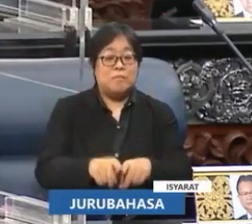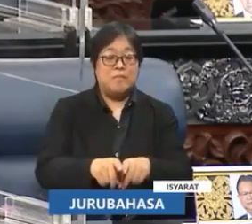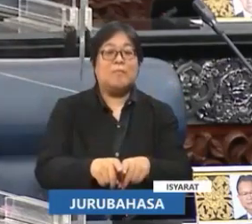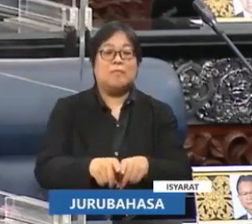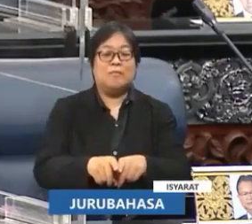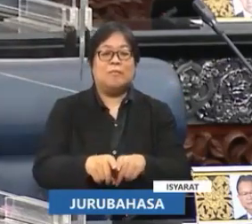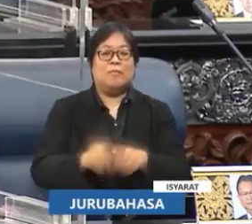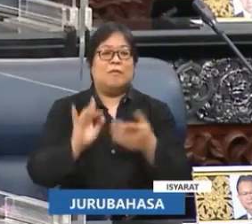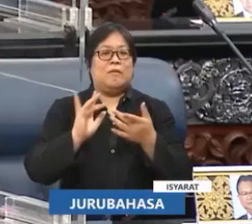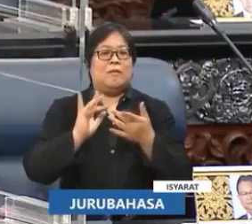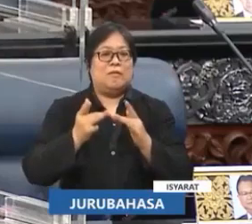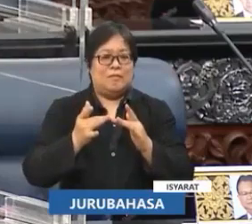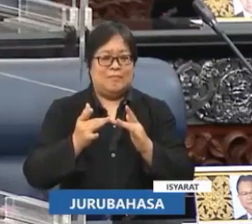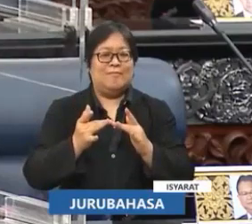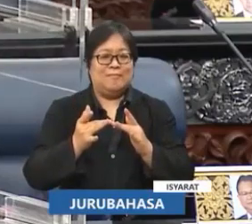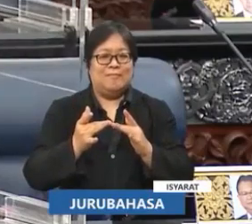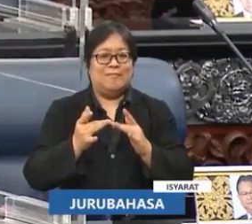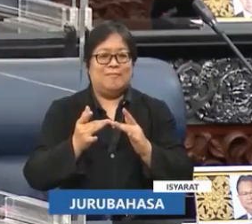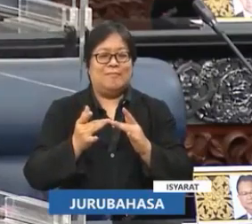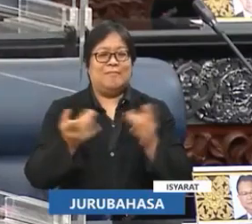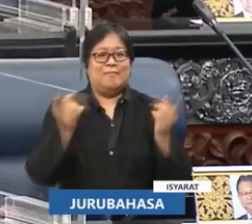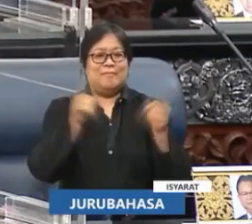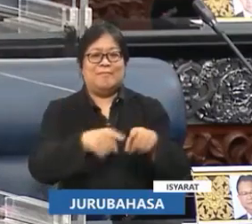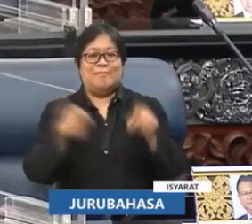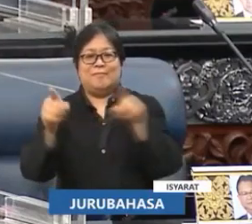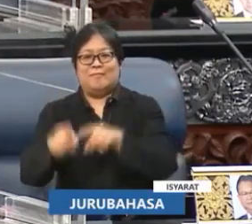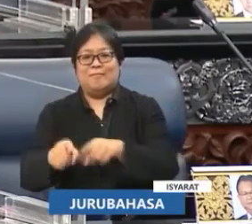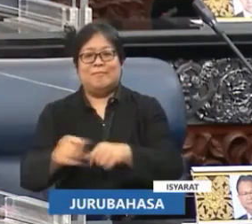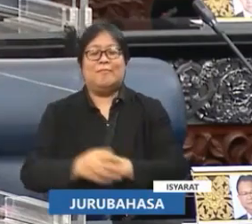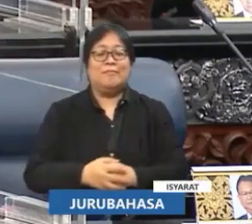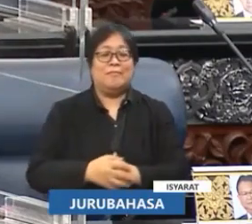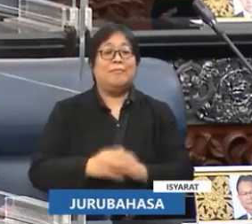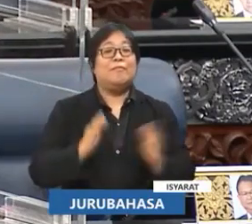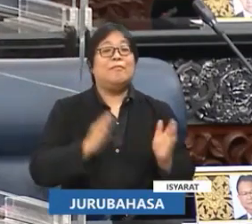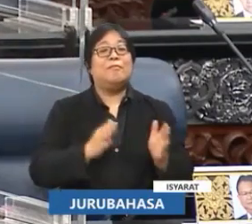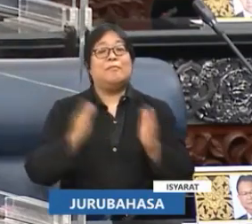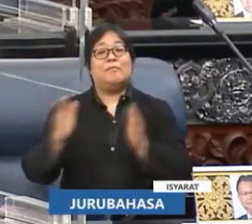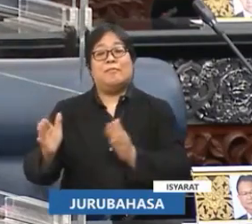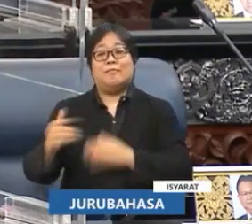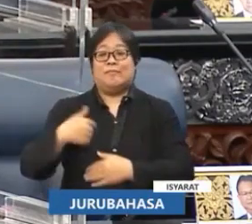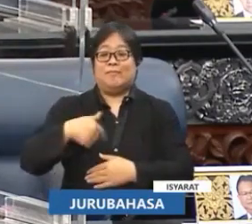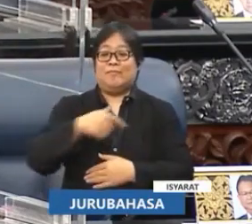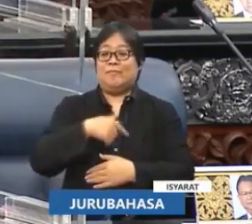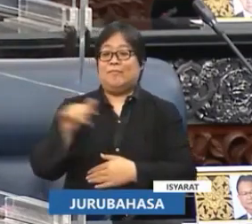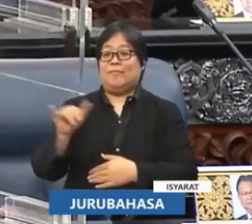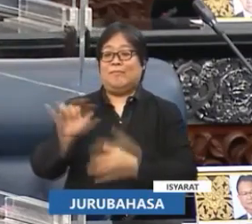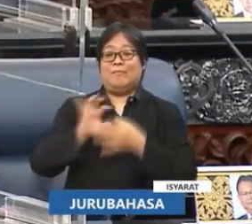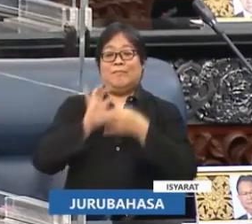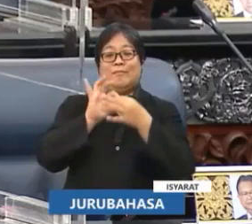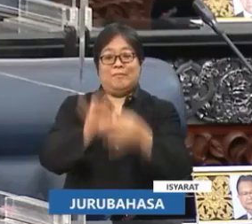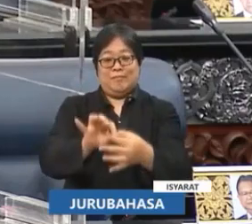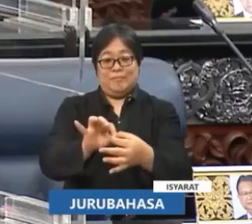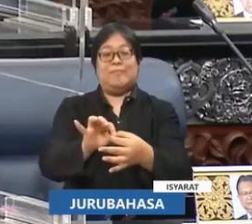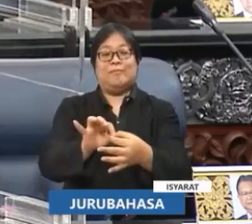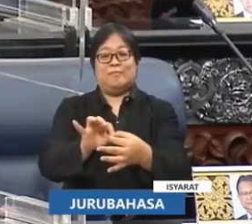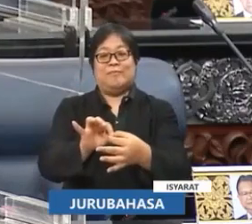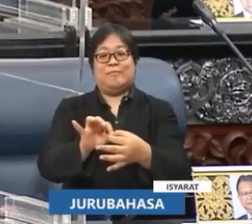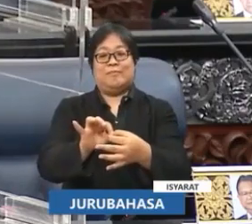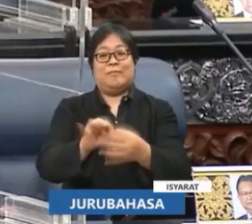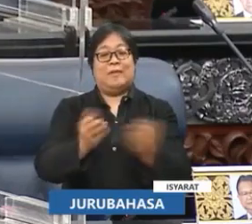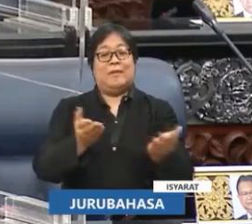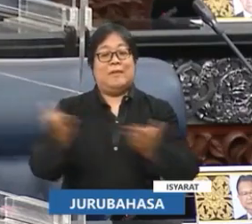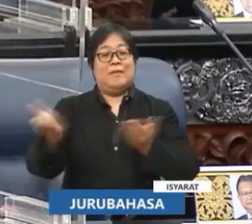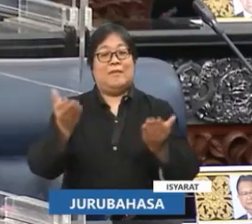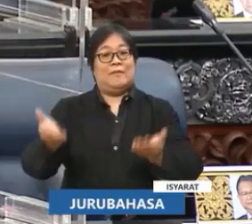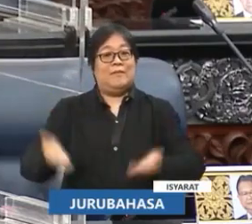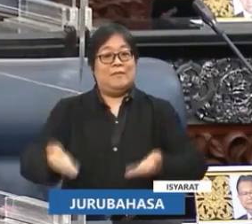pengalaman yang sedemikian. Sementara itu, kita dengan kerjasama service